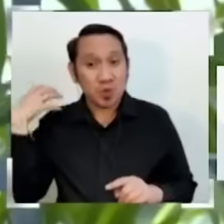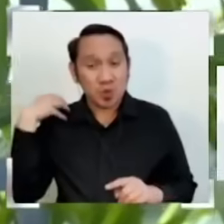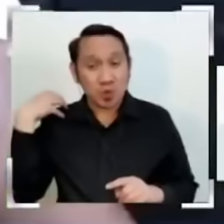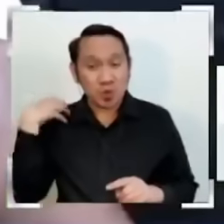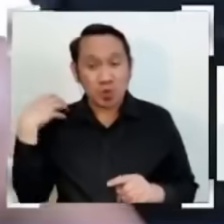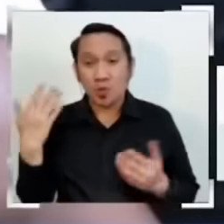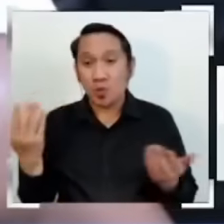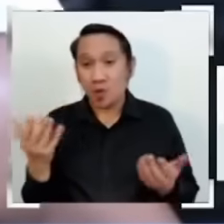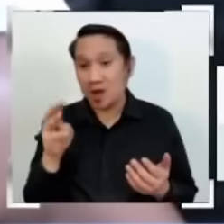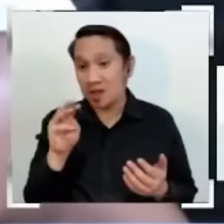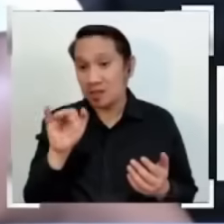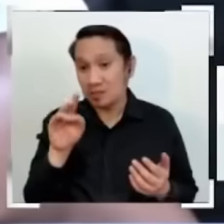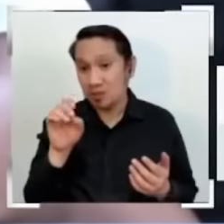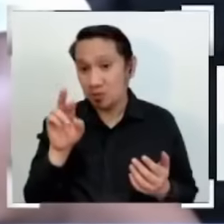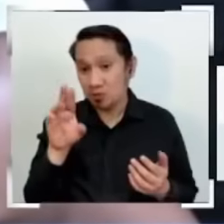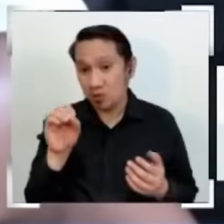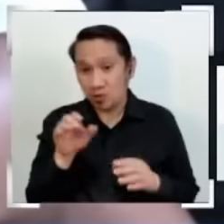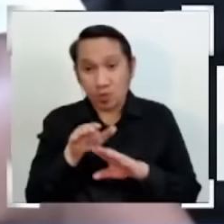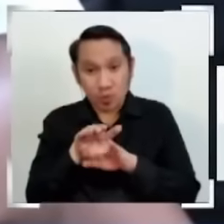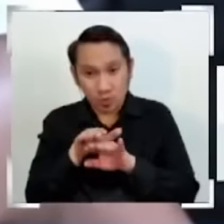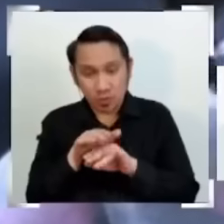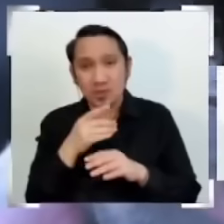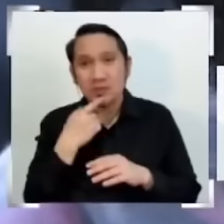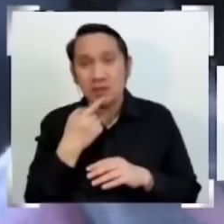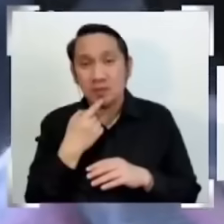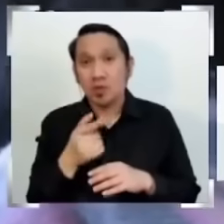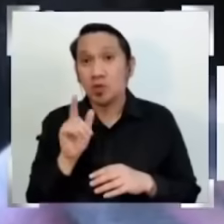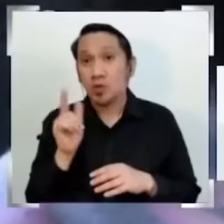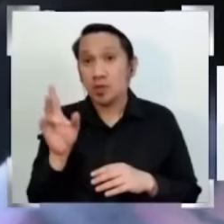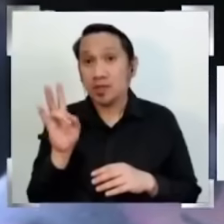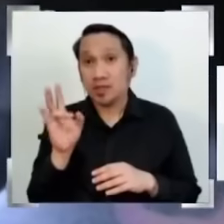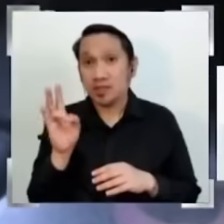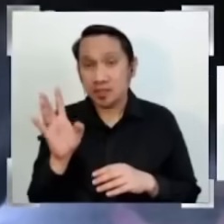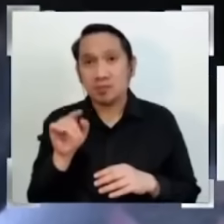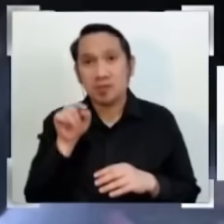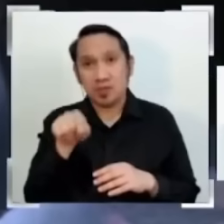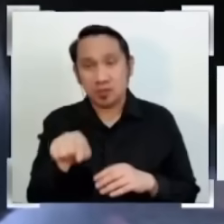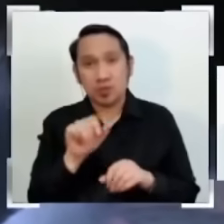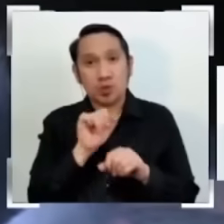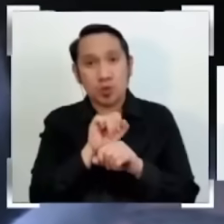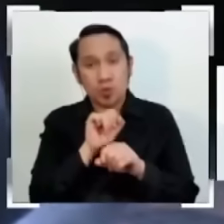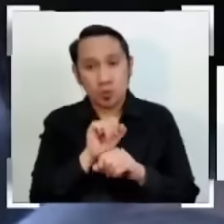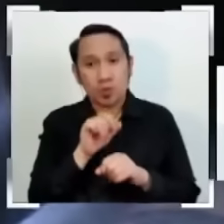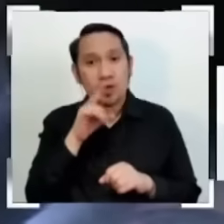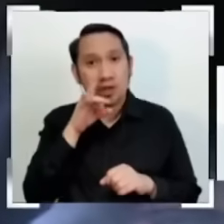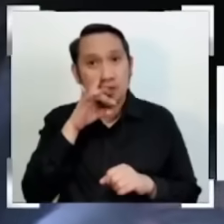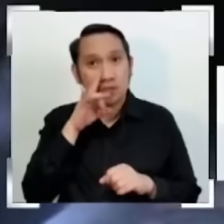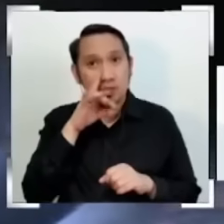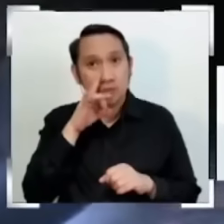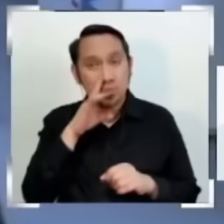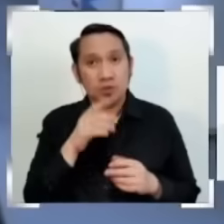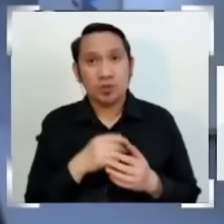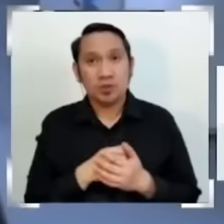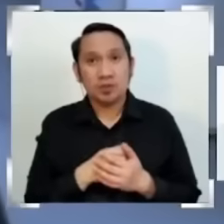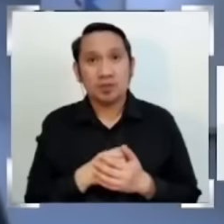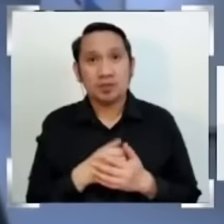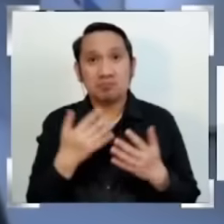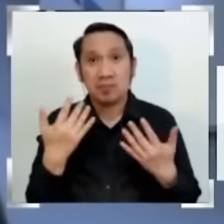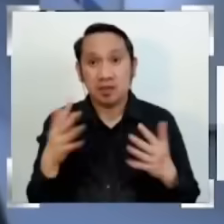Mindoro. Kwento ni LB, 2017 nang mamasukan siya roon bilang kasambahay. Makalipas ang